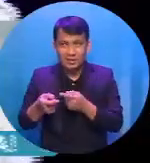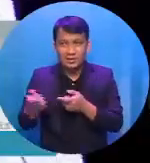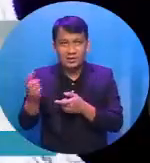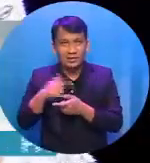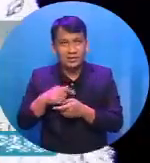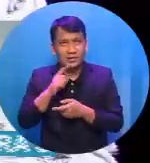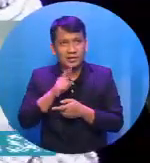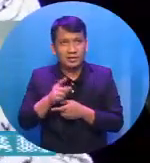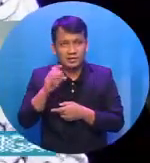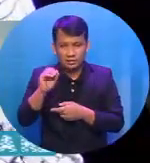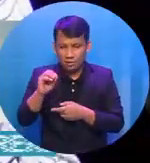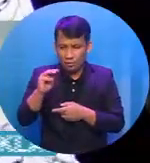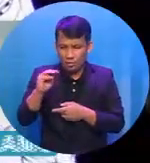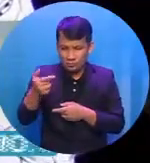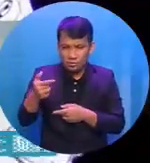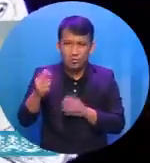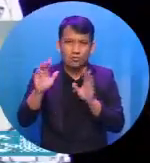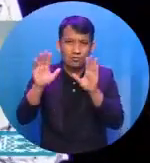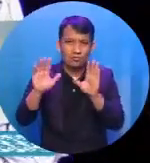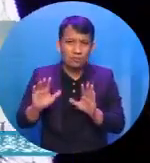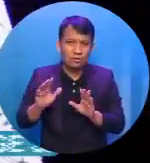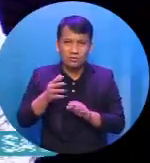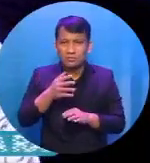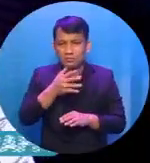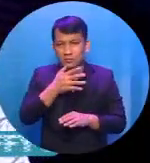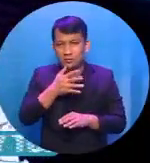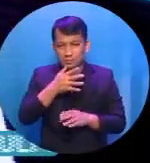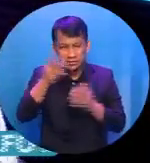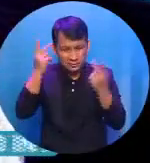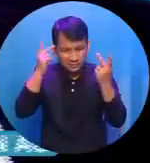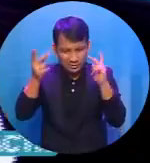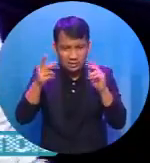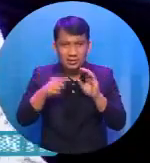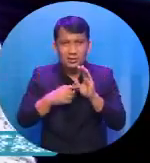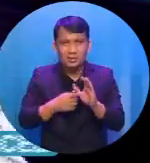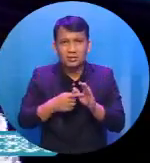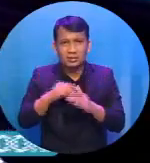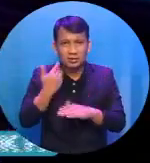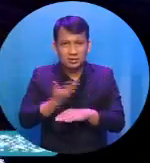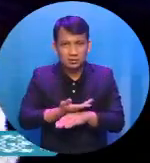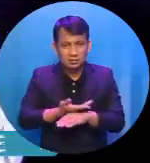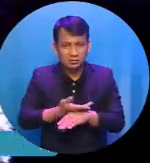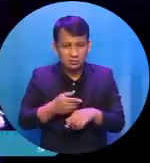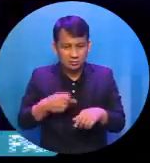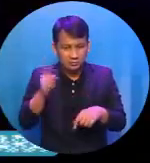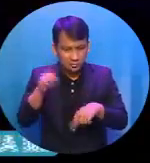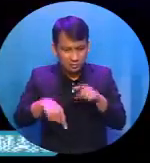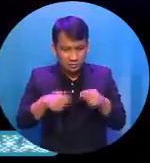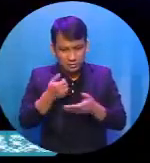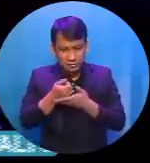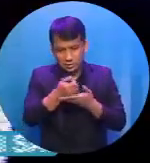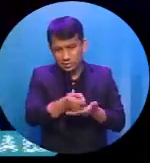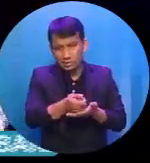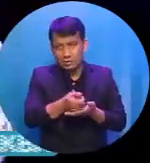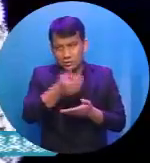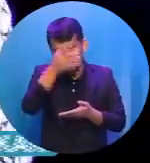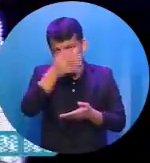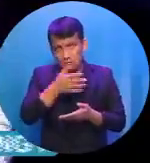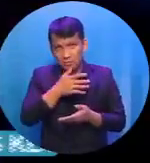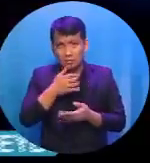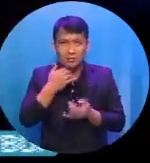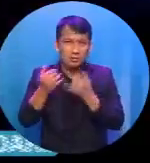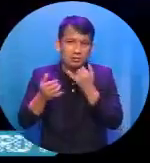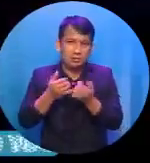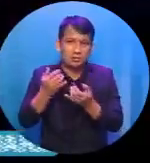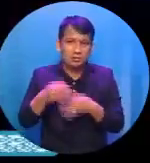Daguna, oh my God, kawawa naman si nanay. Sobrang sakit sa isang ina kapag ang anak mo, di na nga nakakatulong sa magulang, sasagot-sagutin